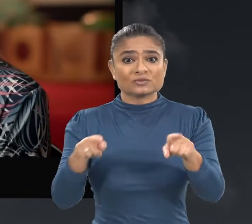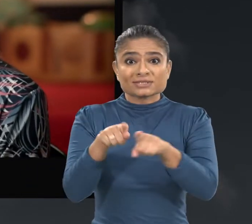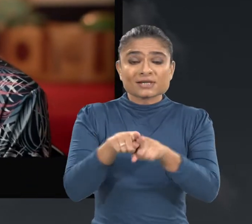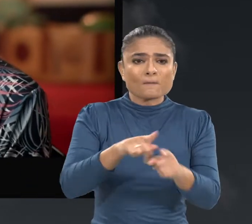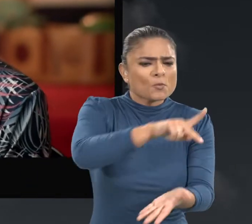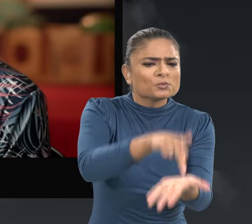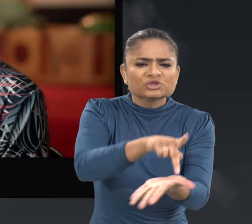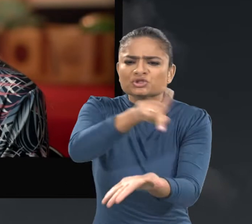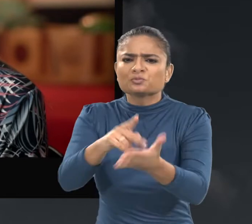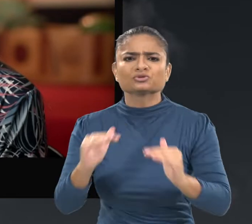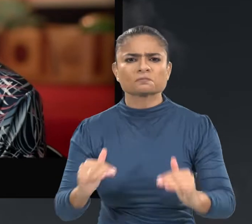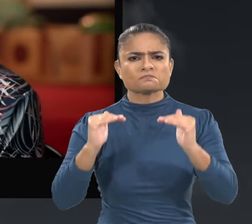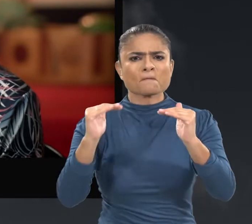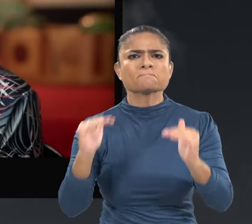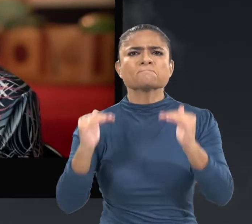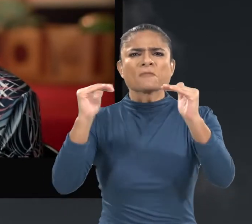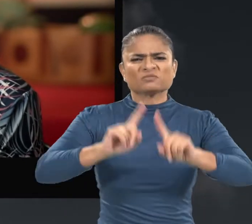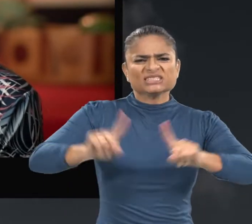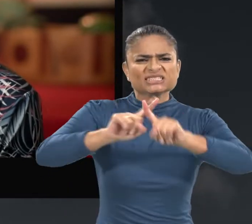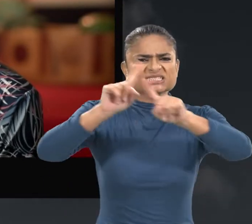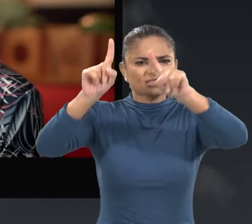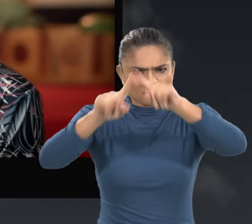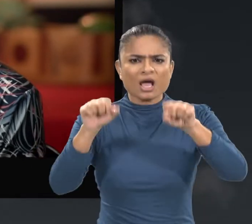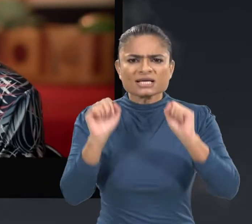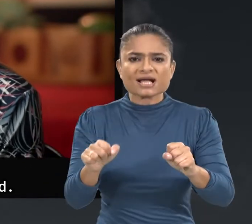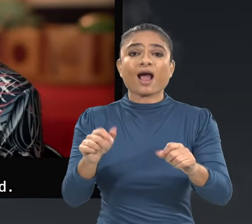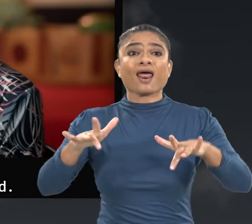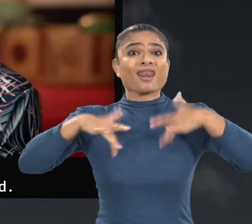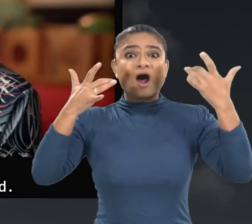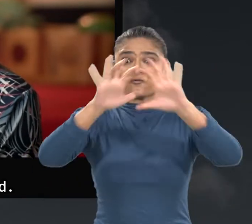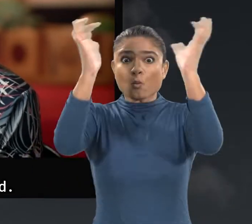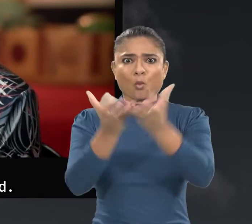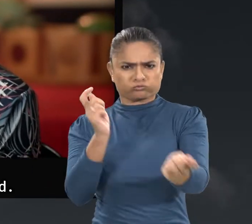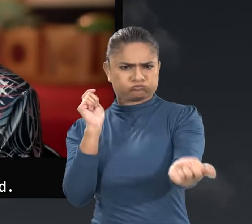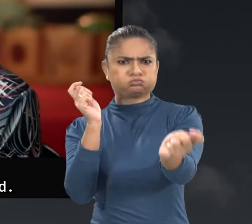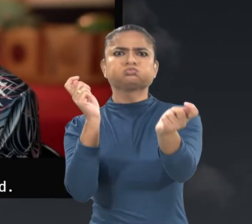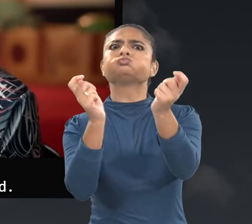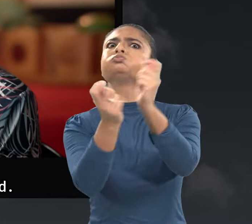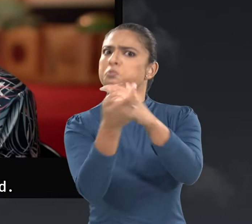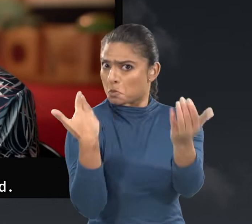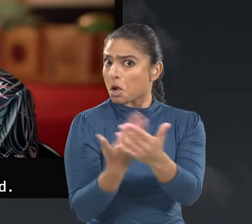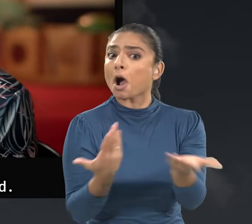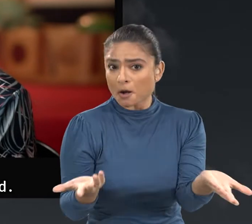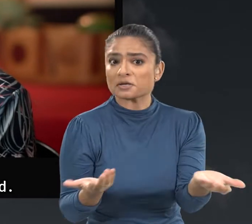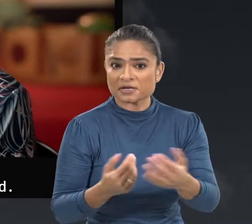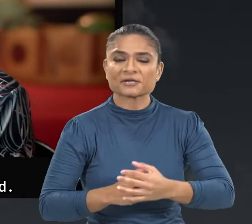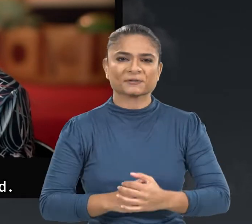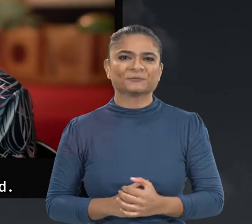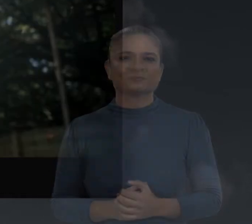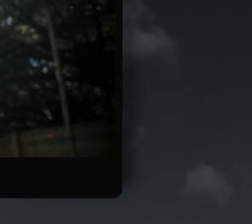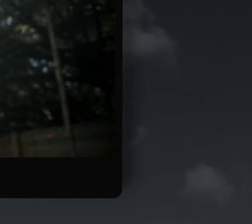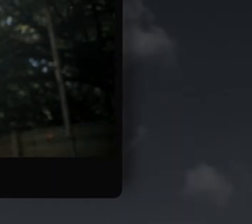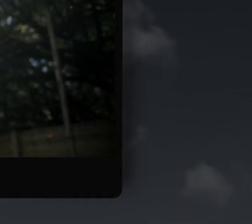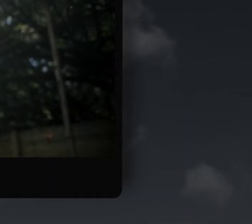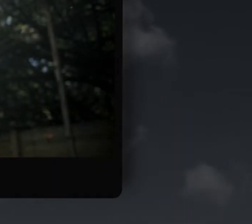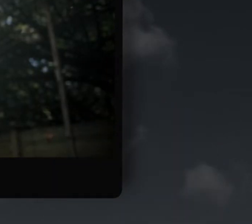gee. En hulle moet ook daar waar hulle werk, moet hulle lewens 'n verskil maak hier op die aarde by ons in